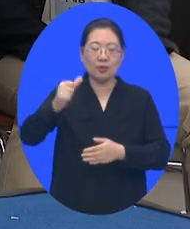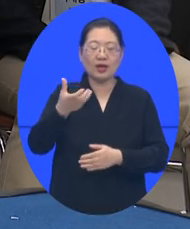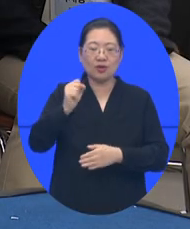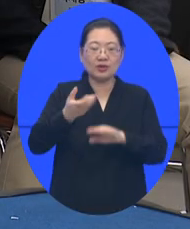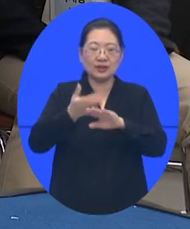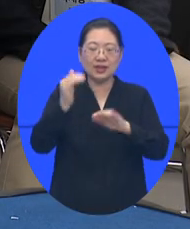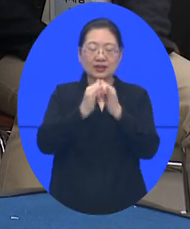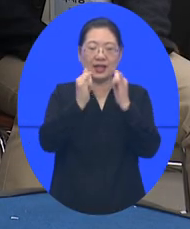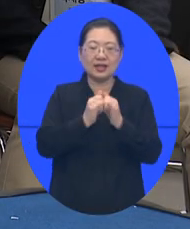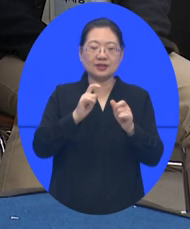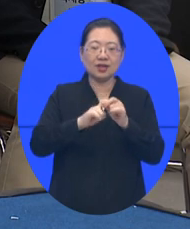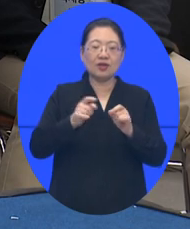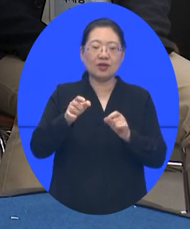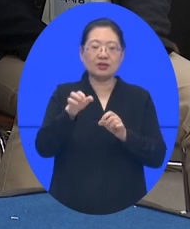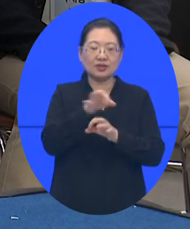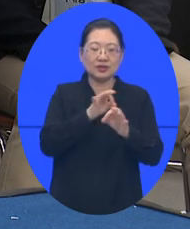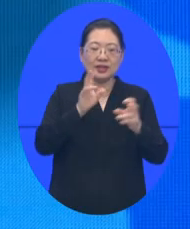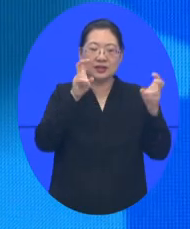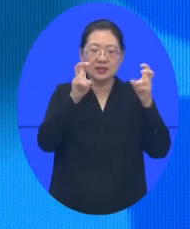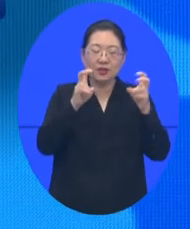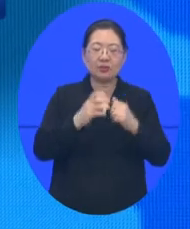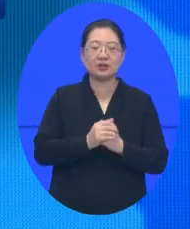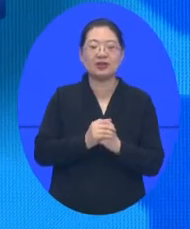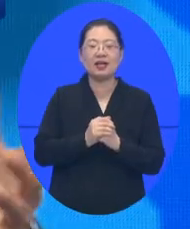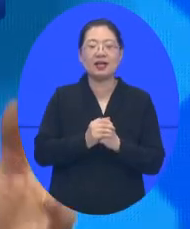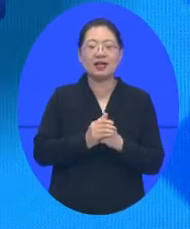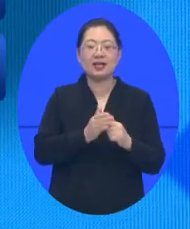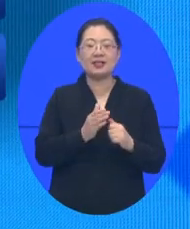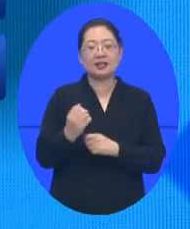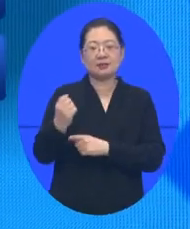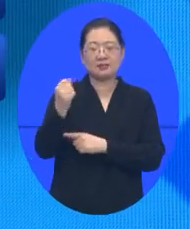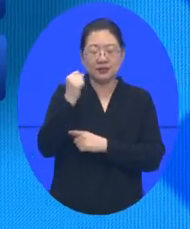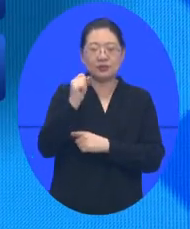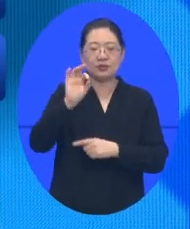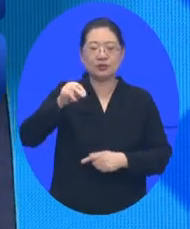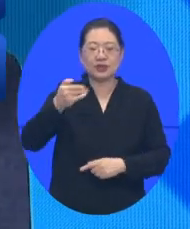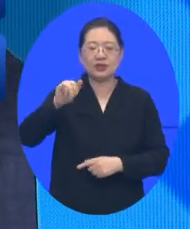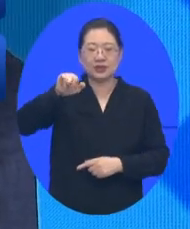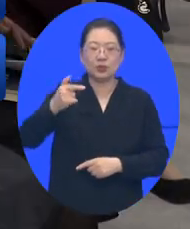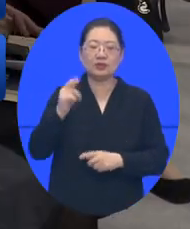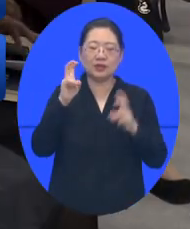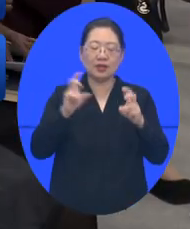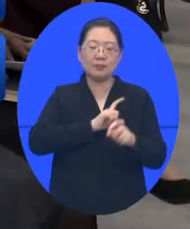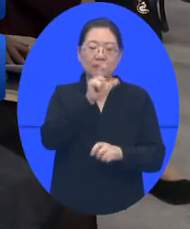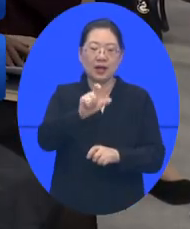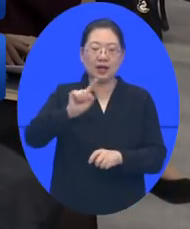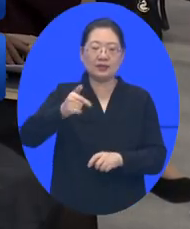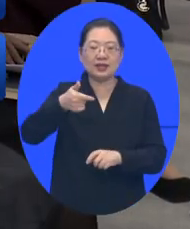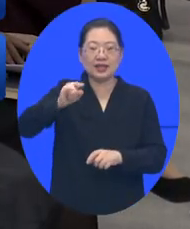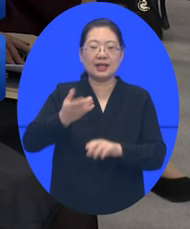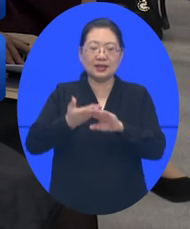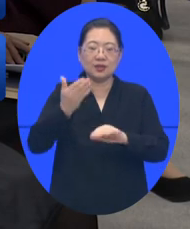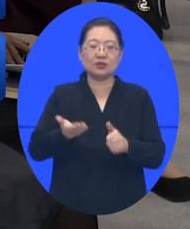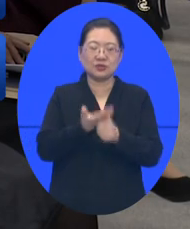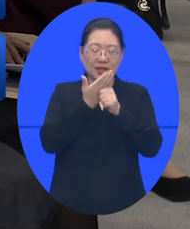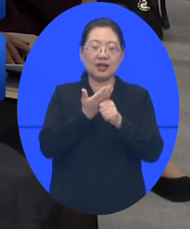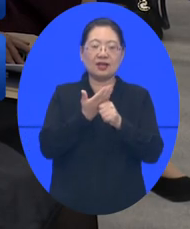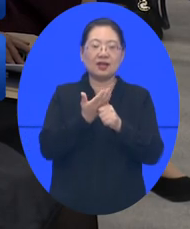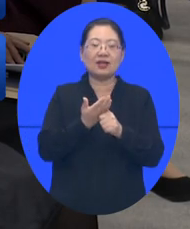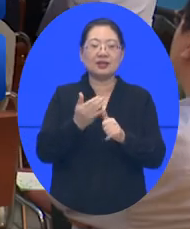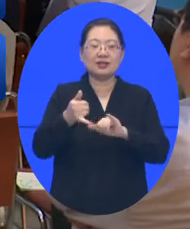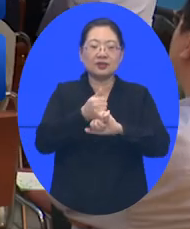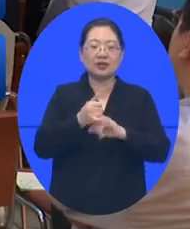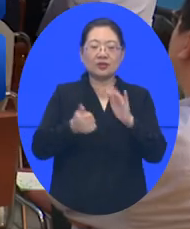기업 가치 500억 원 이상인 사회적 경제 기업을 임팩트 유니콘 기업으로 이름 붙이고 이를 100개 이상 육성하겠다는